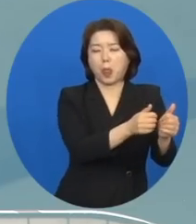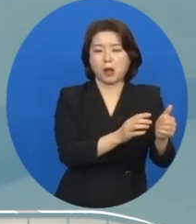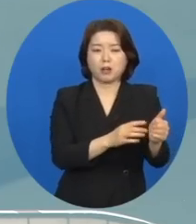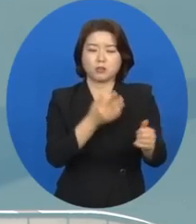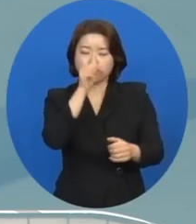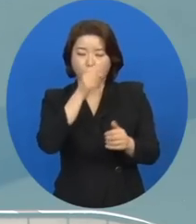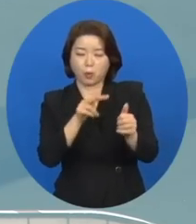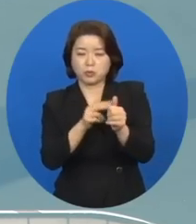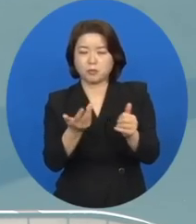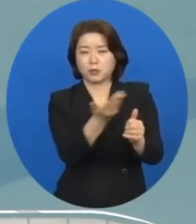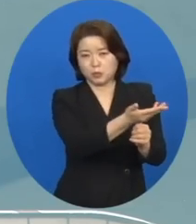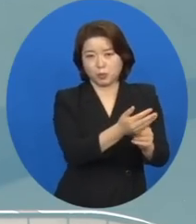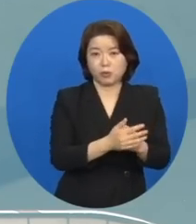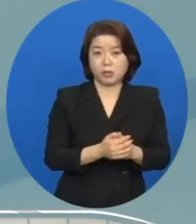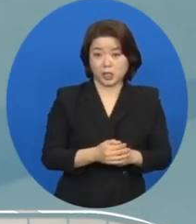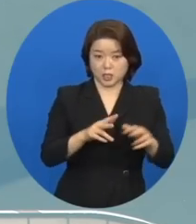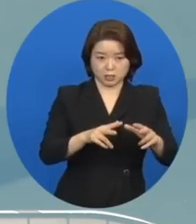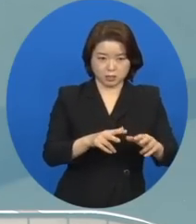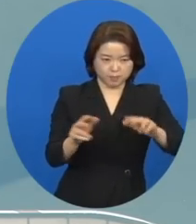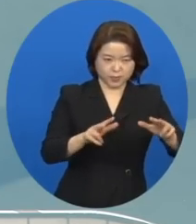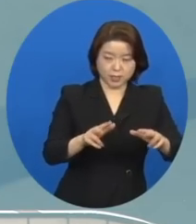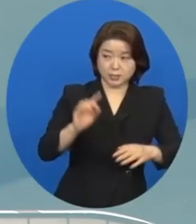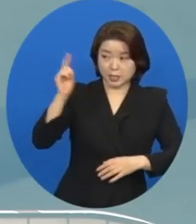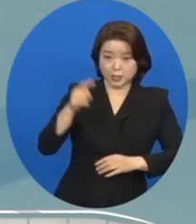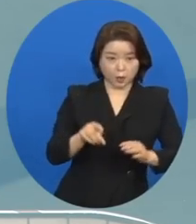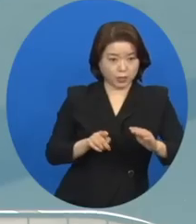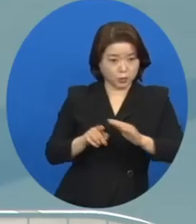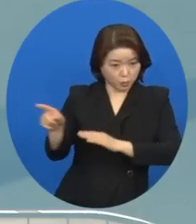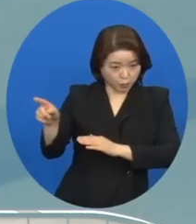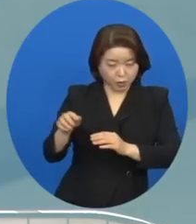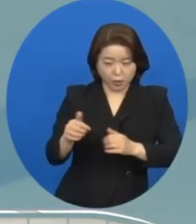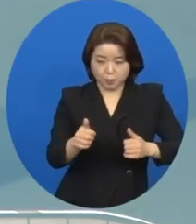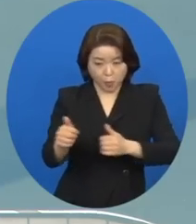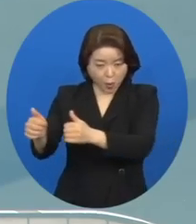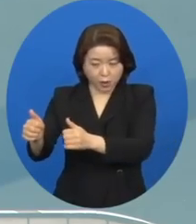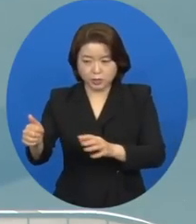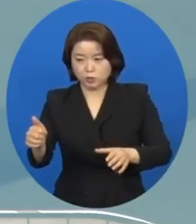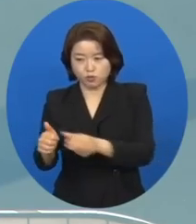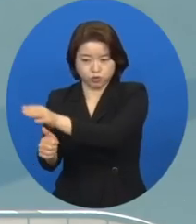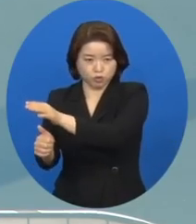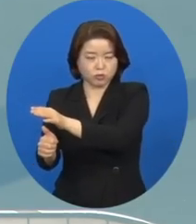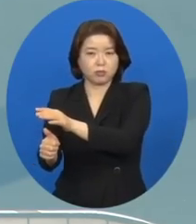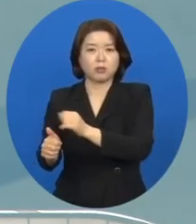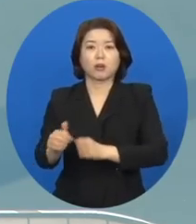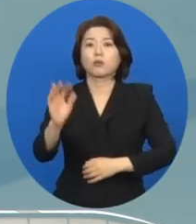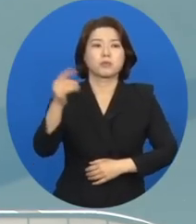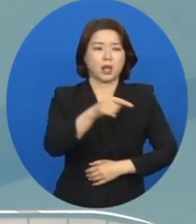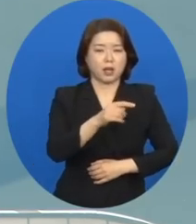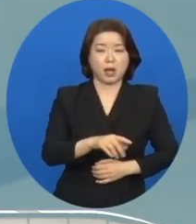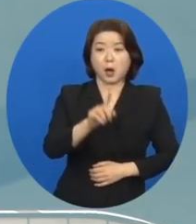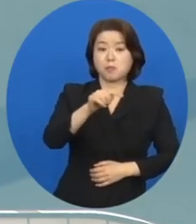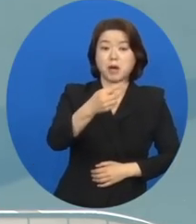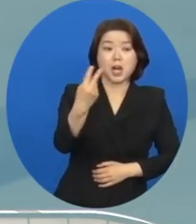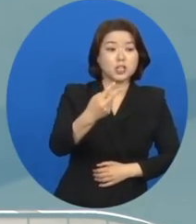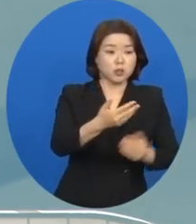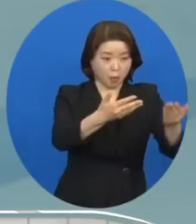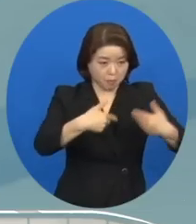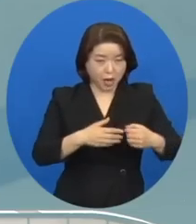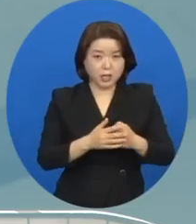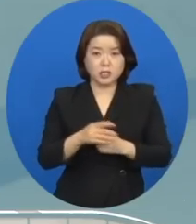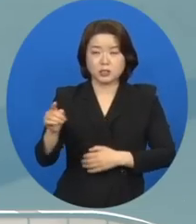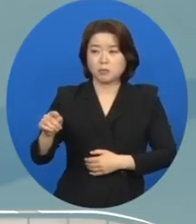주면서 제안을 합니다. 뭐냐면 지금 당장 다윗을 쫓아가서 죽여야 된다는 겁니다. 그래서 12,000명의 군사를 지금 주면